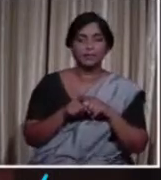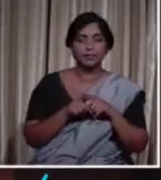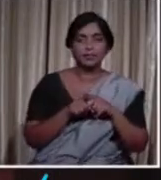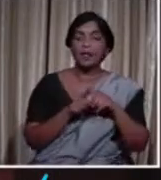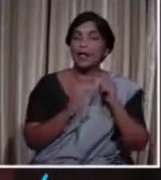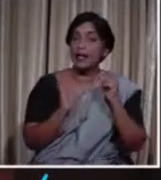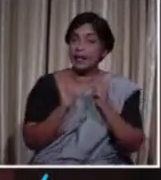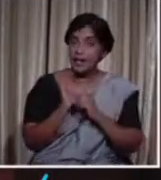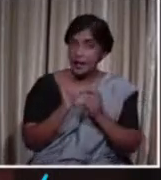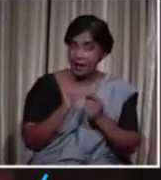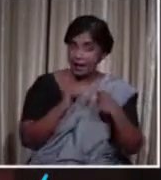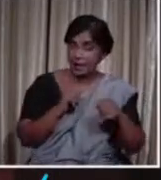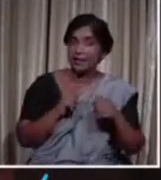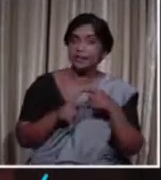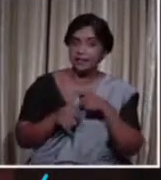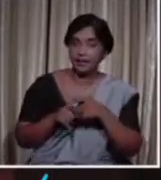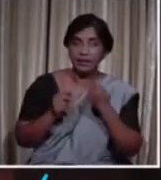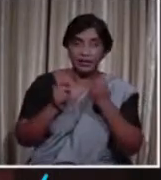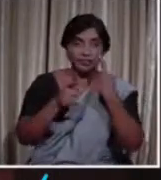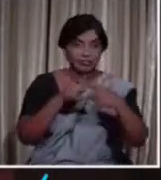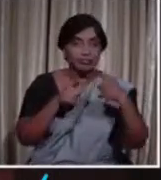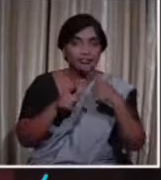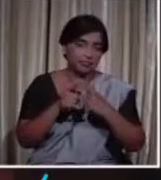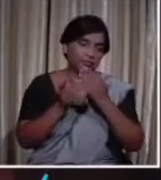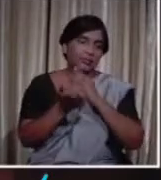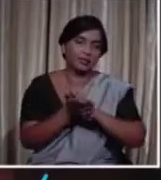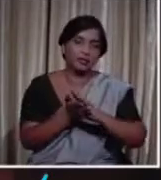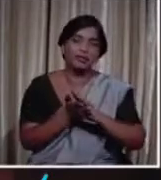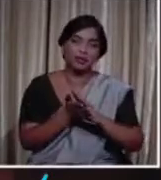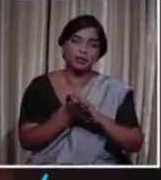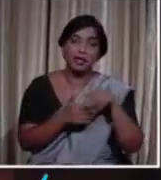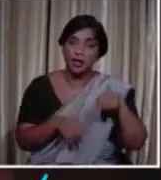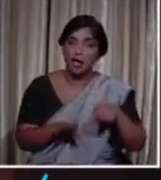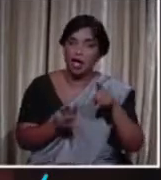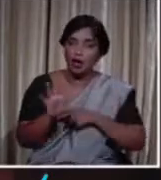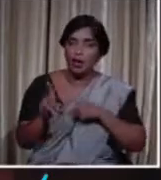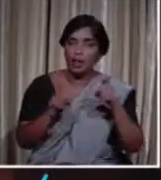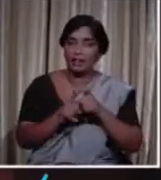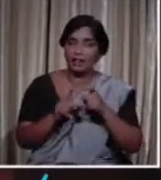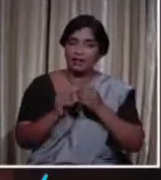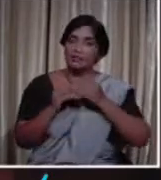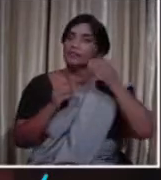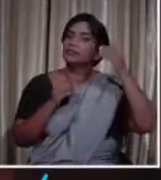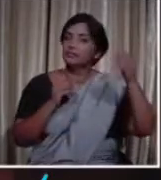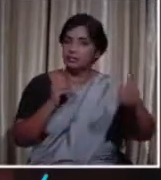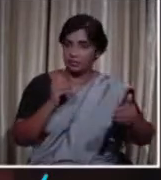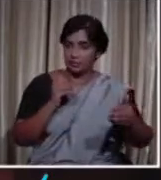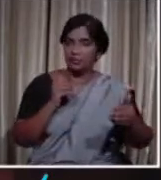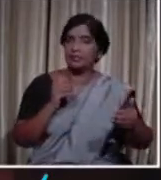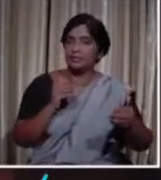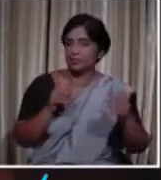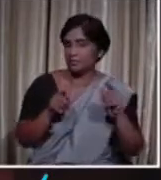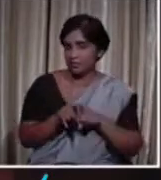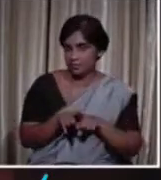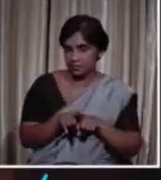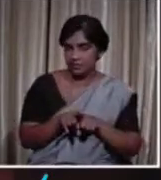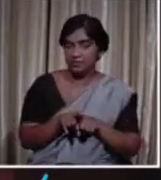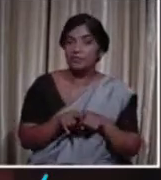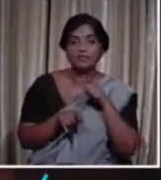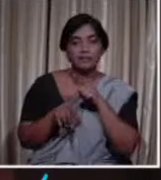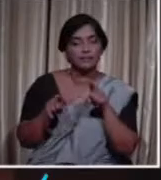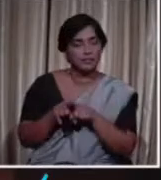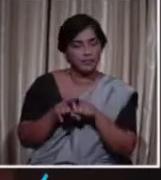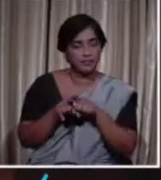ණය මොරටෝරියම් එක ඒ කියන්නේ ණය සහනය මේ අවුරුද්දේ දෙසැම්බර් මාසේ දක්වා දීර්ඝ කරන්න ඒ